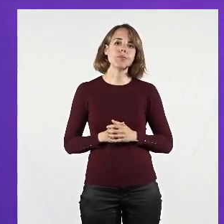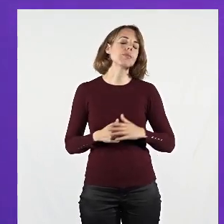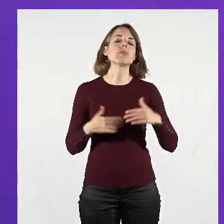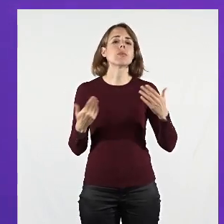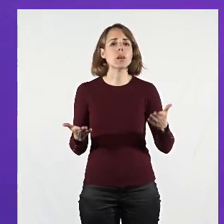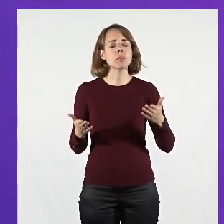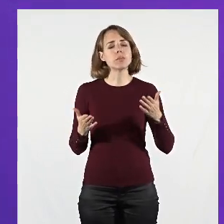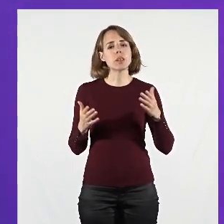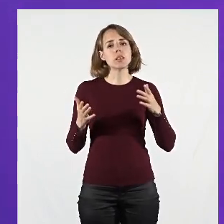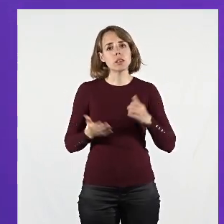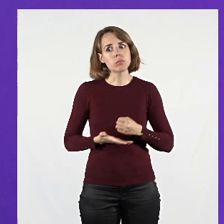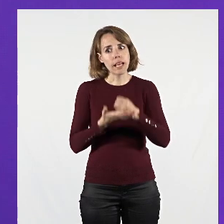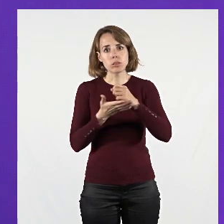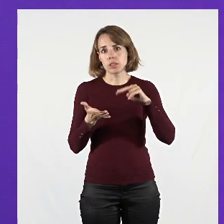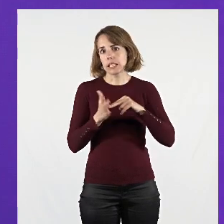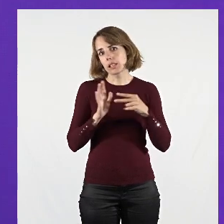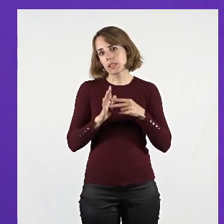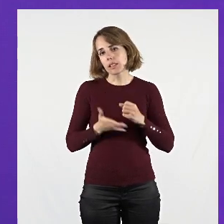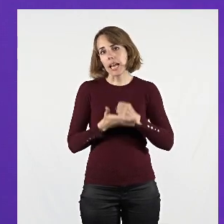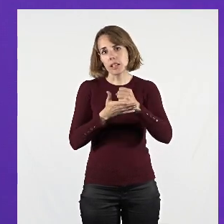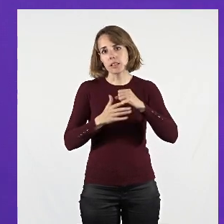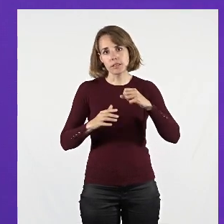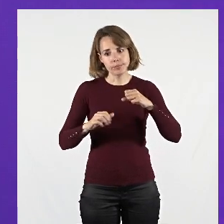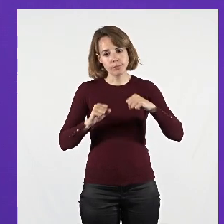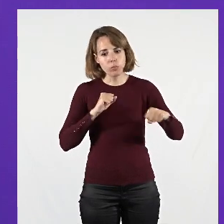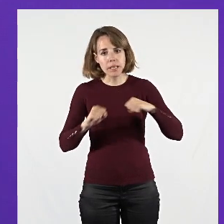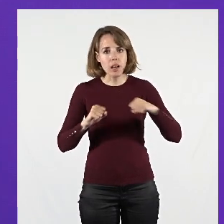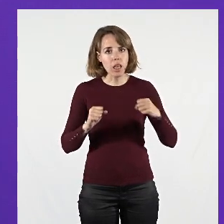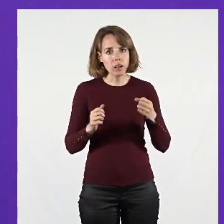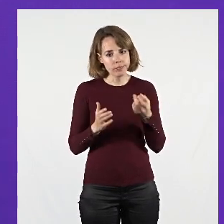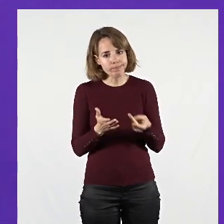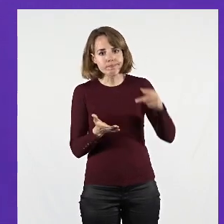d'aide technique et d'aide à la mobilisation qui est essentiel et qui va permettre de